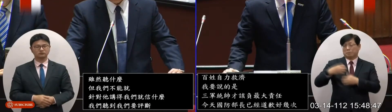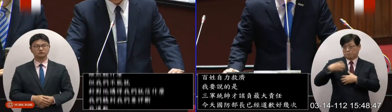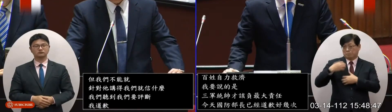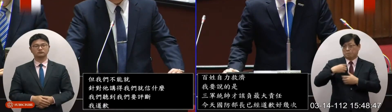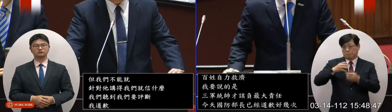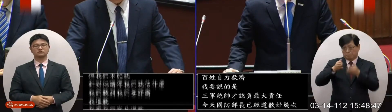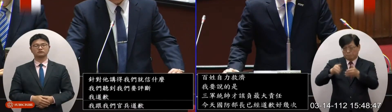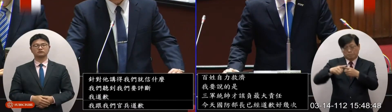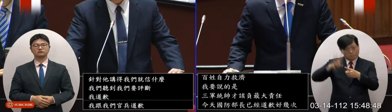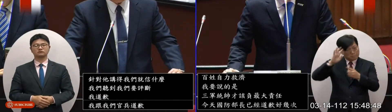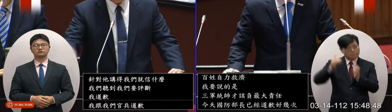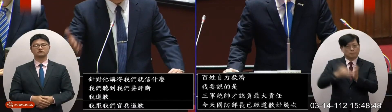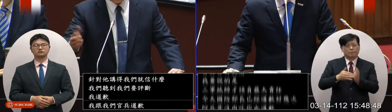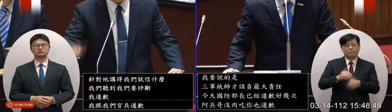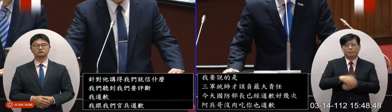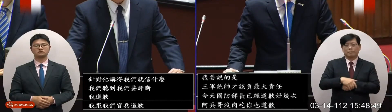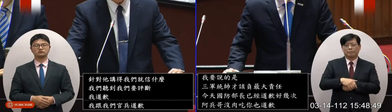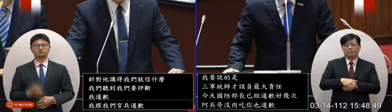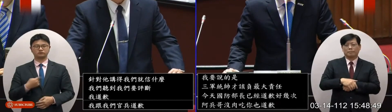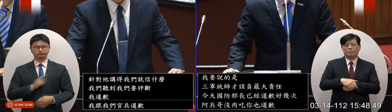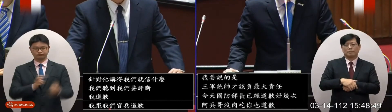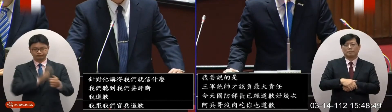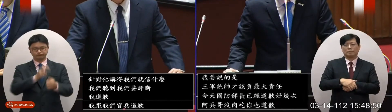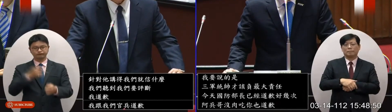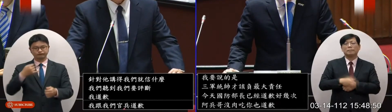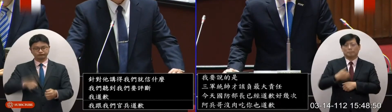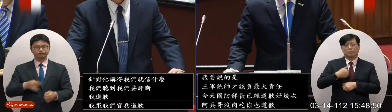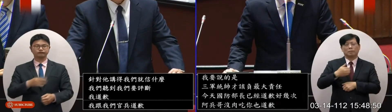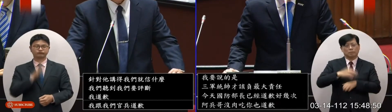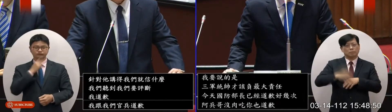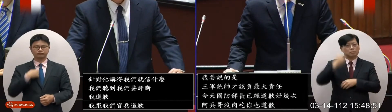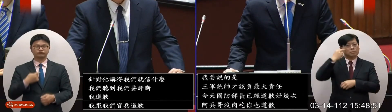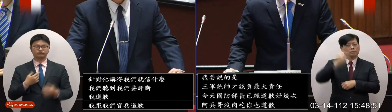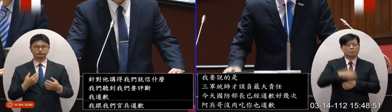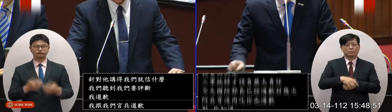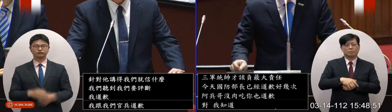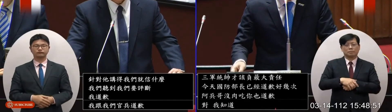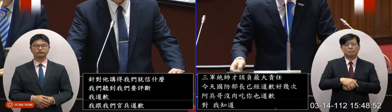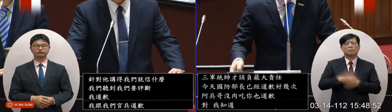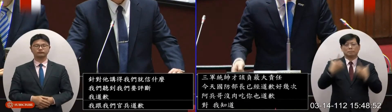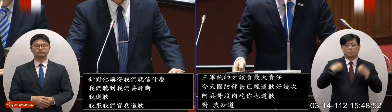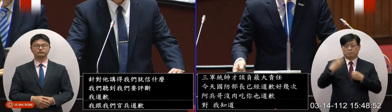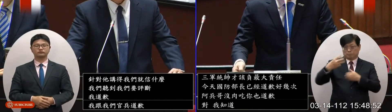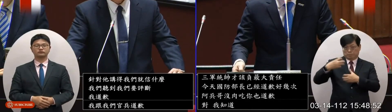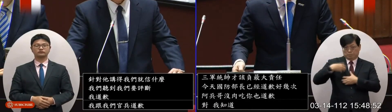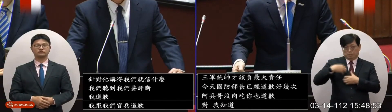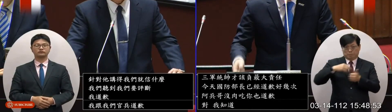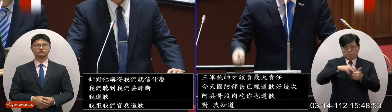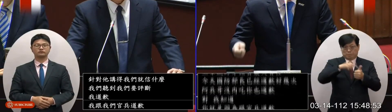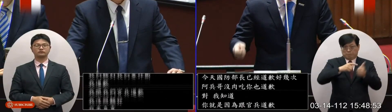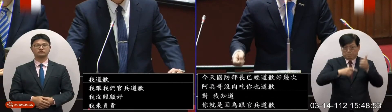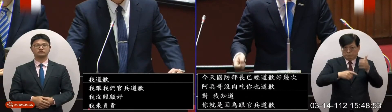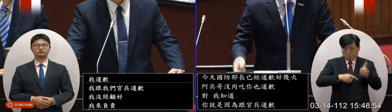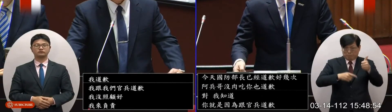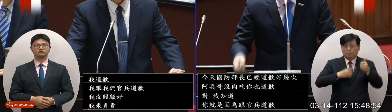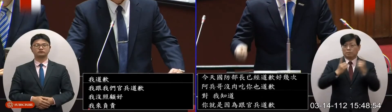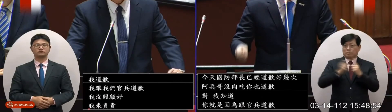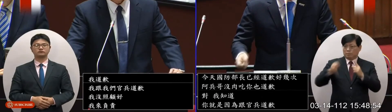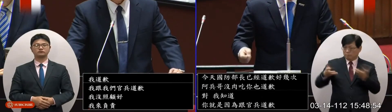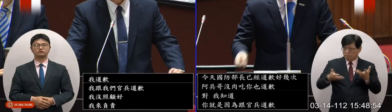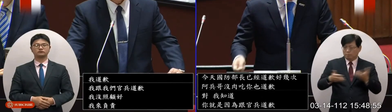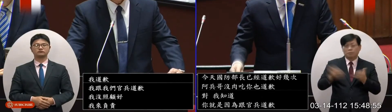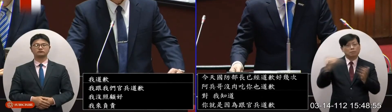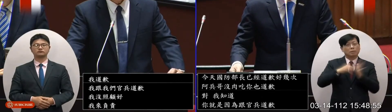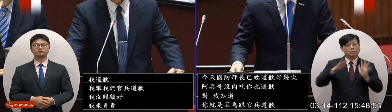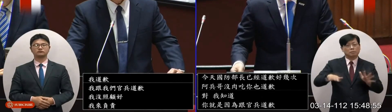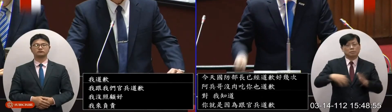嘛。 我没照顾好。 我会觉得说，做一个三军统帅的事情，对于这些事情至今没有